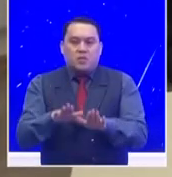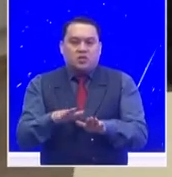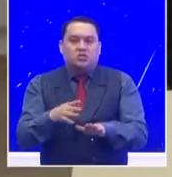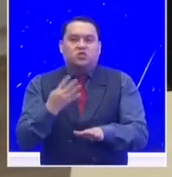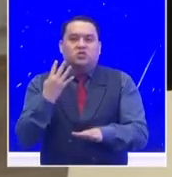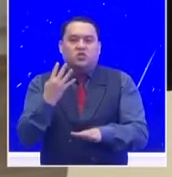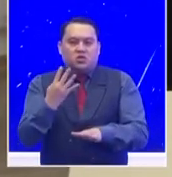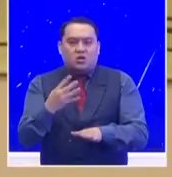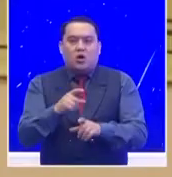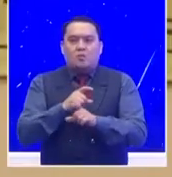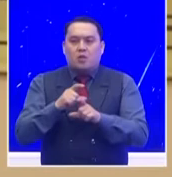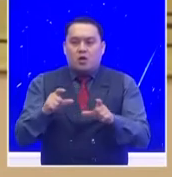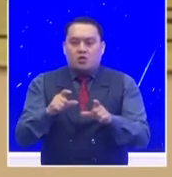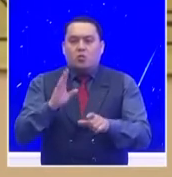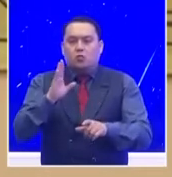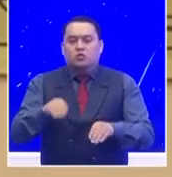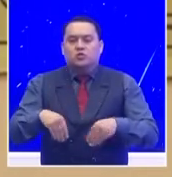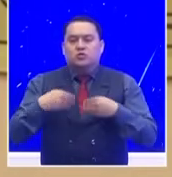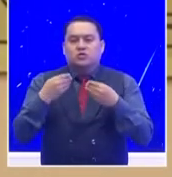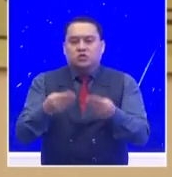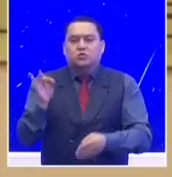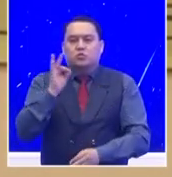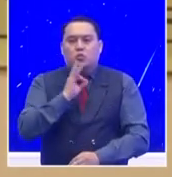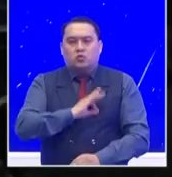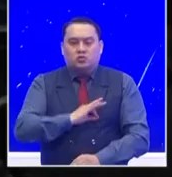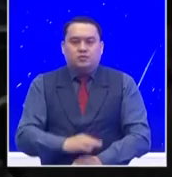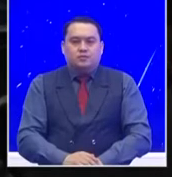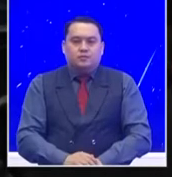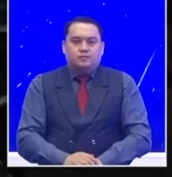4 переходящих объекта будут сданы в эксплуатацию в этом году.